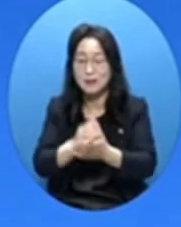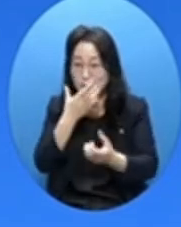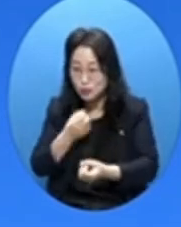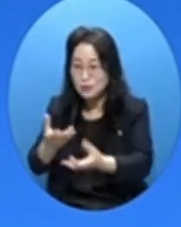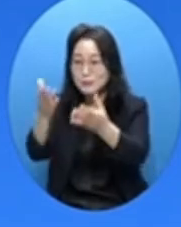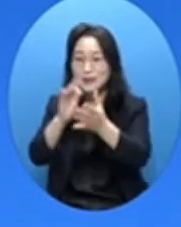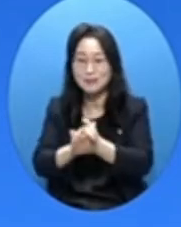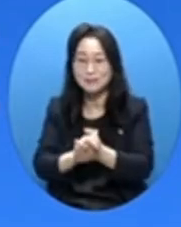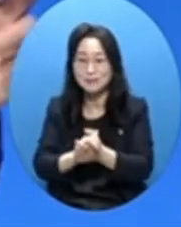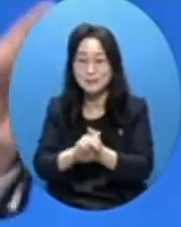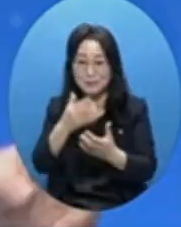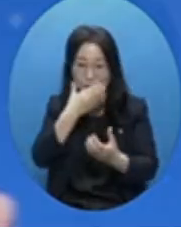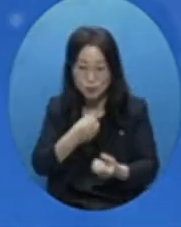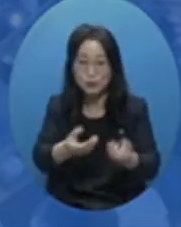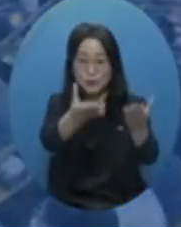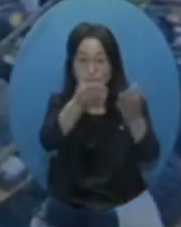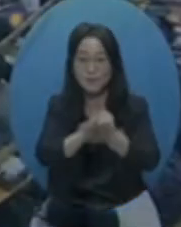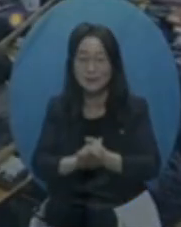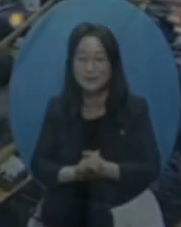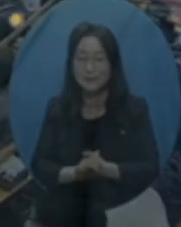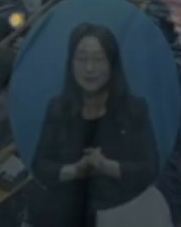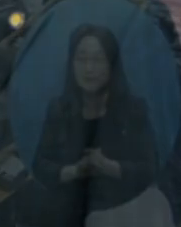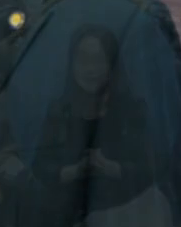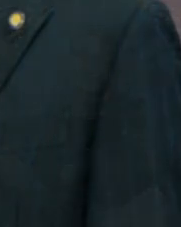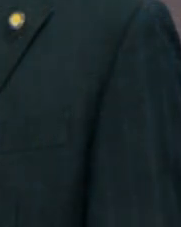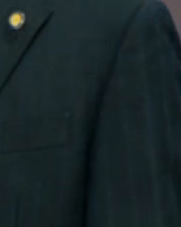축원합니다 축원합니다